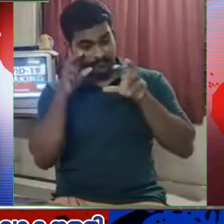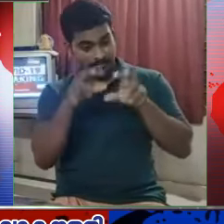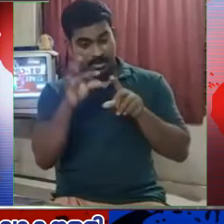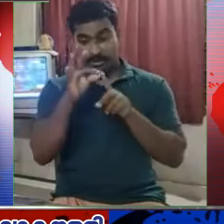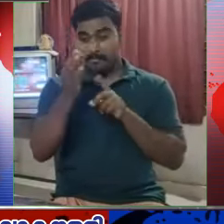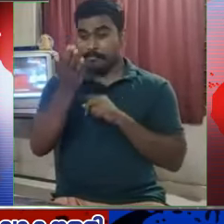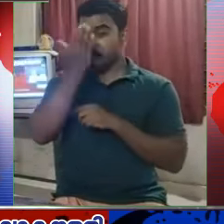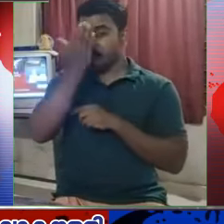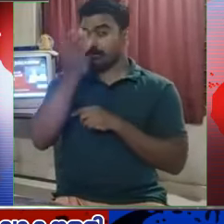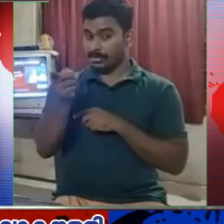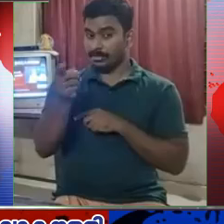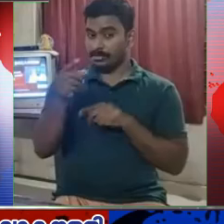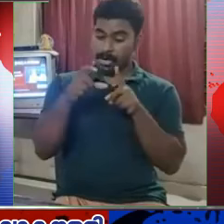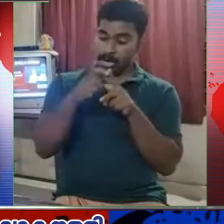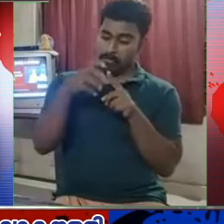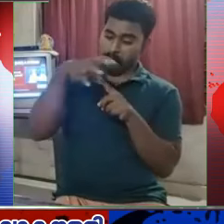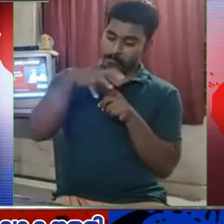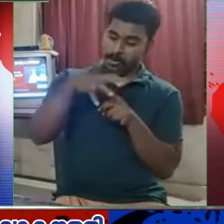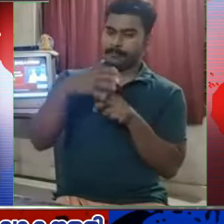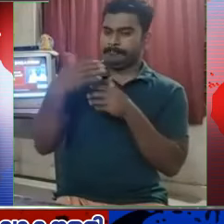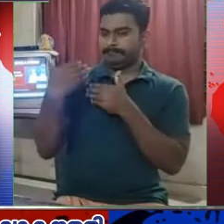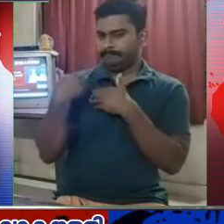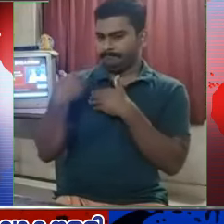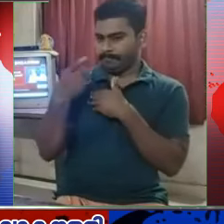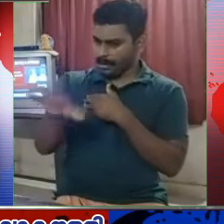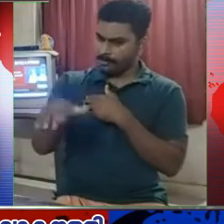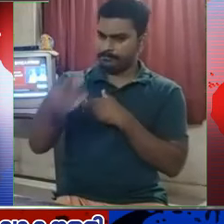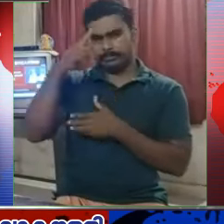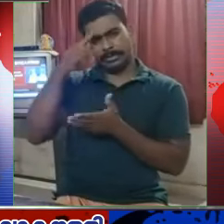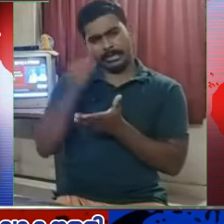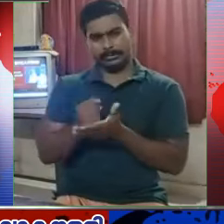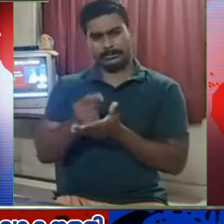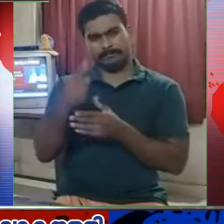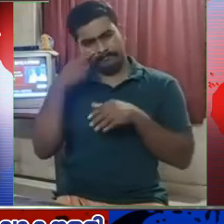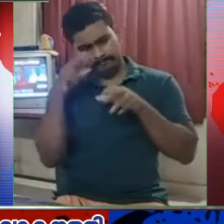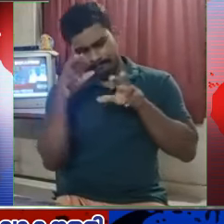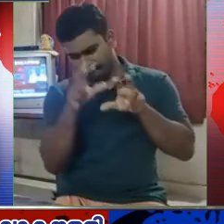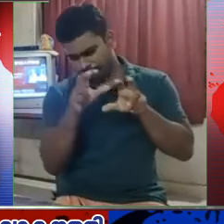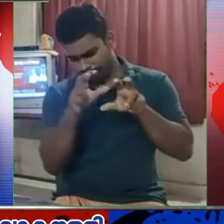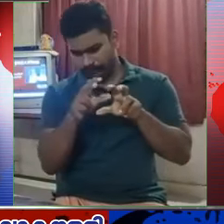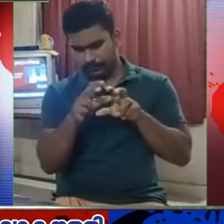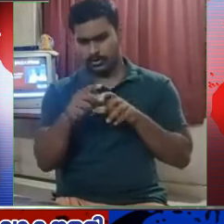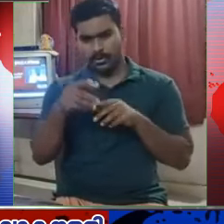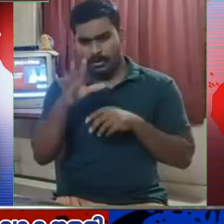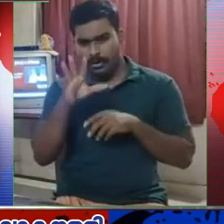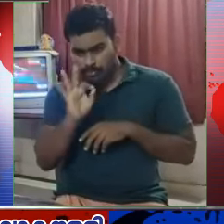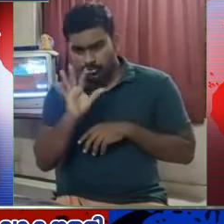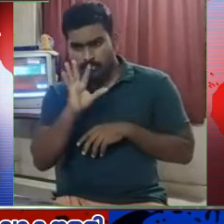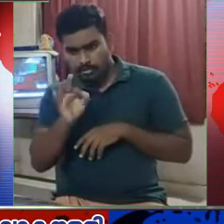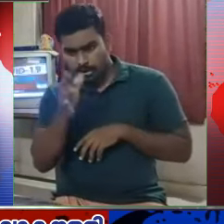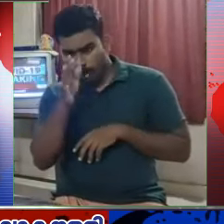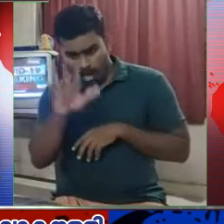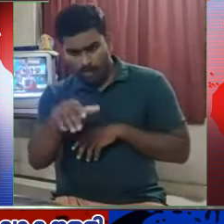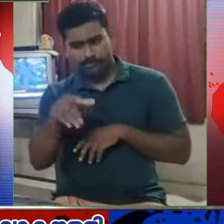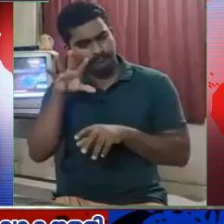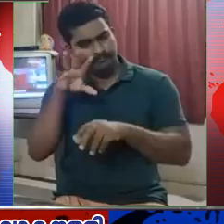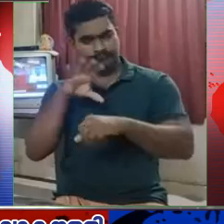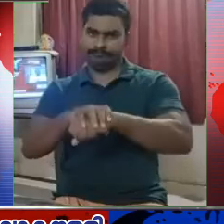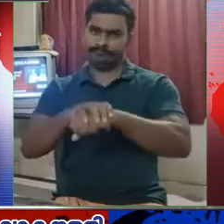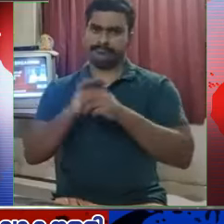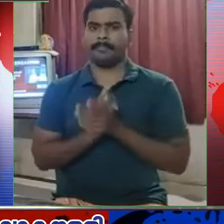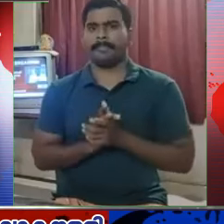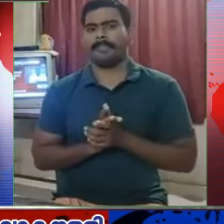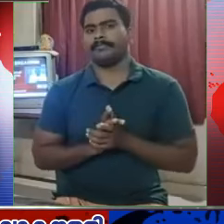തൻ്റെ ഇഷ്ടക്കാർക്കെല്ലാം ഇതിലൂടെ ഭക്ഷണം കൊടുത്തു കളയാം എന്ന് ഏതെങ്കിലും ഒരു പ്രത്യേക സ്ഥാനത്ത് ഇരിക്കുന്നു